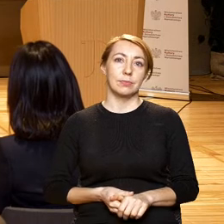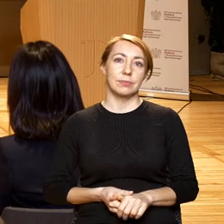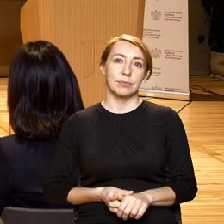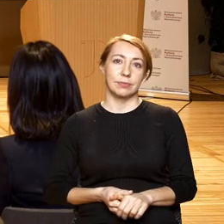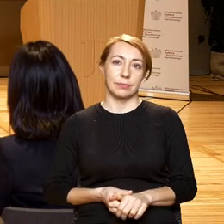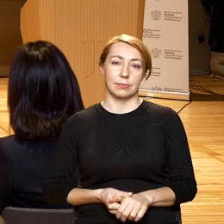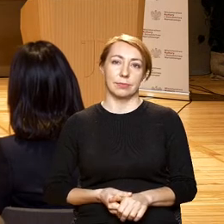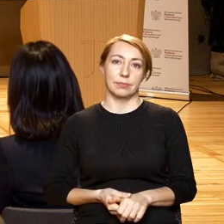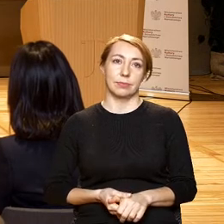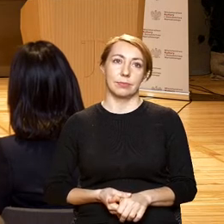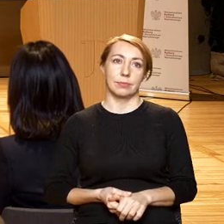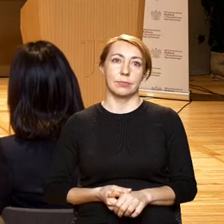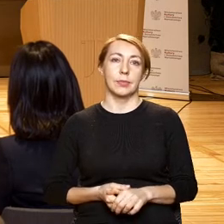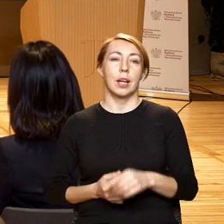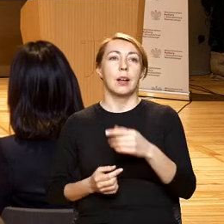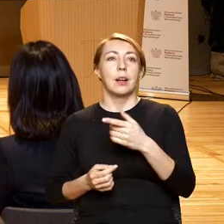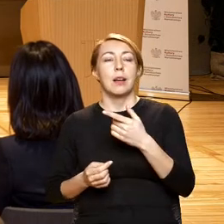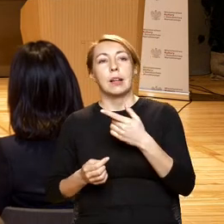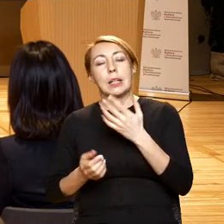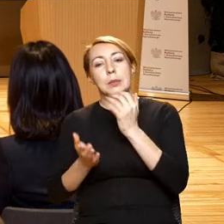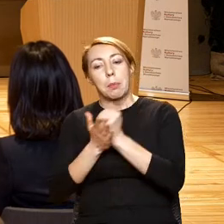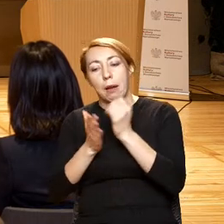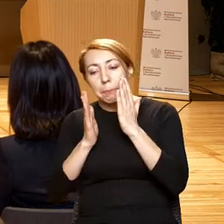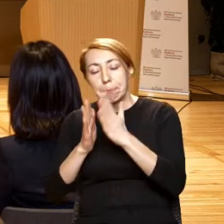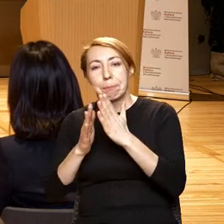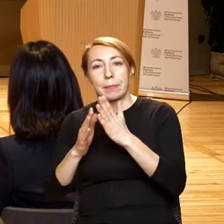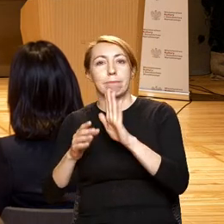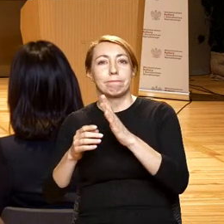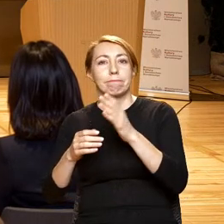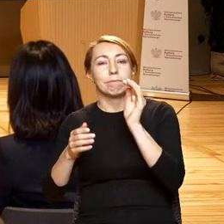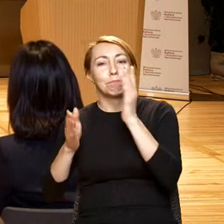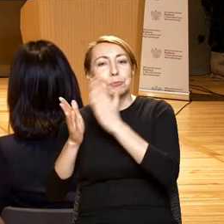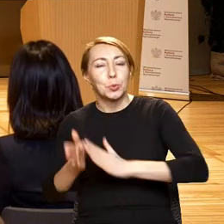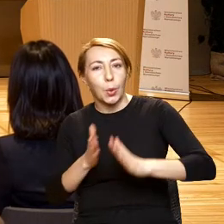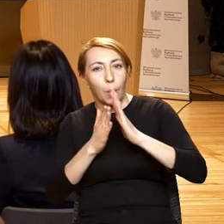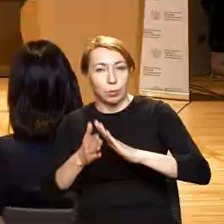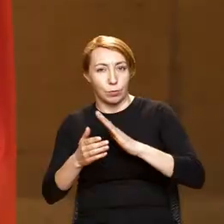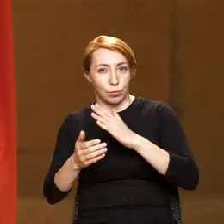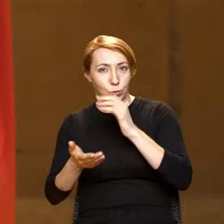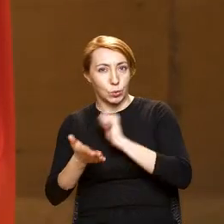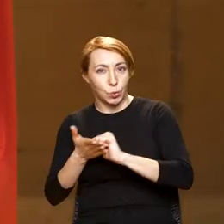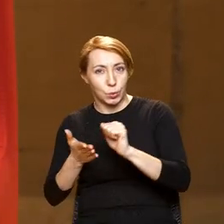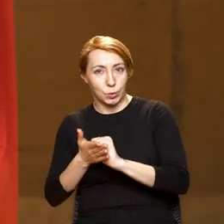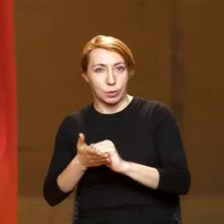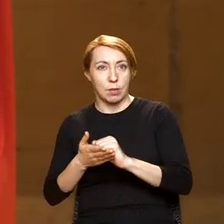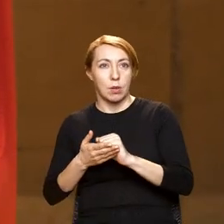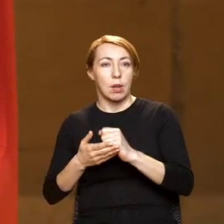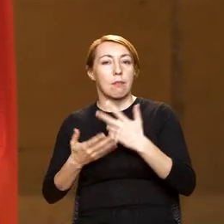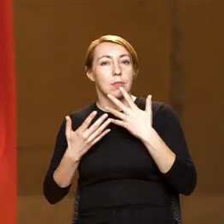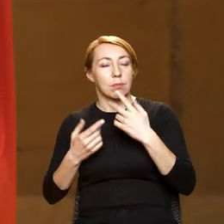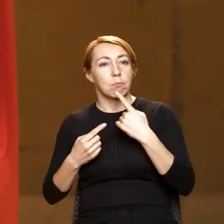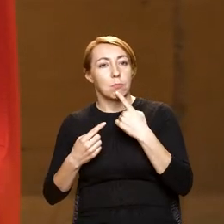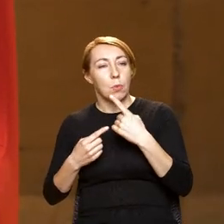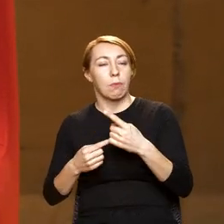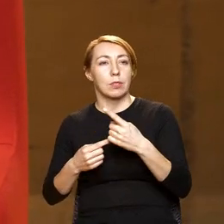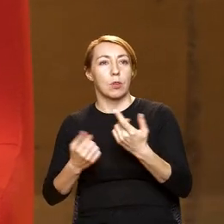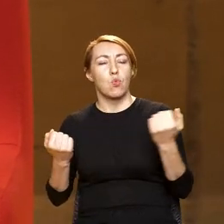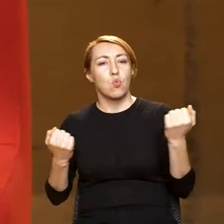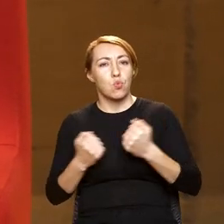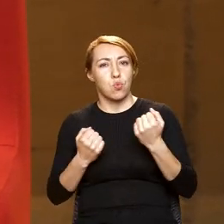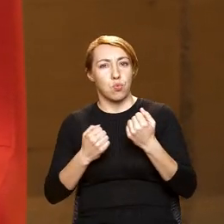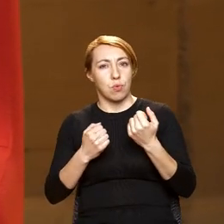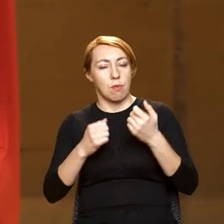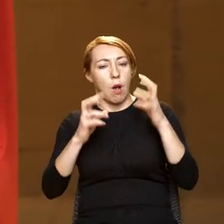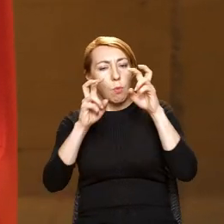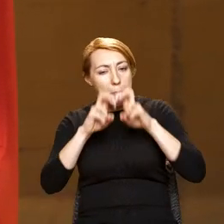Ja, mówiąc o stronie edytorskiej, chciałbym państwu zwrócić uwagę na bardzo rozbudowany aparat naukowy tej publikacji.